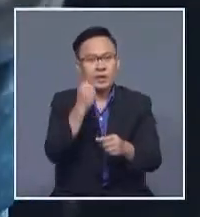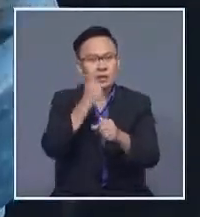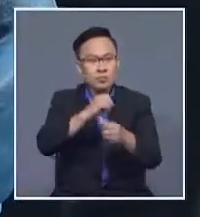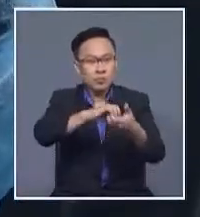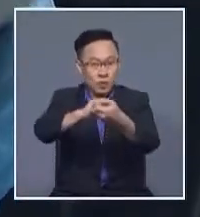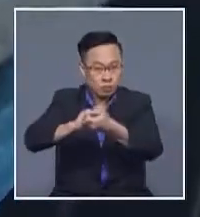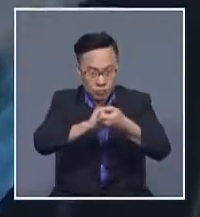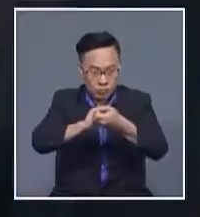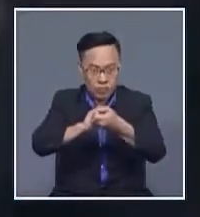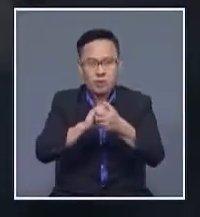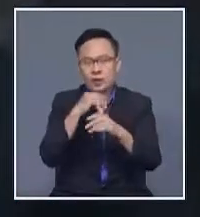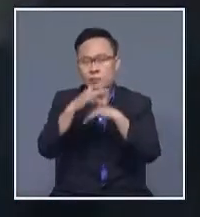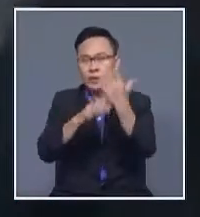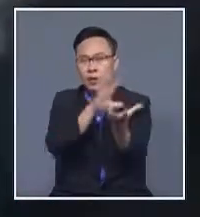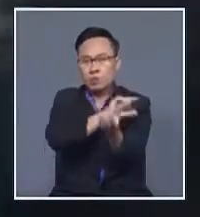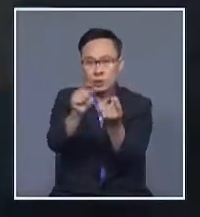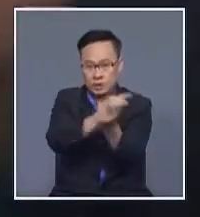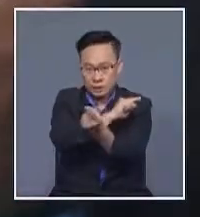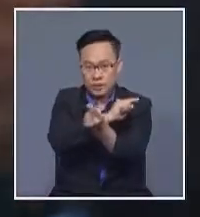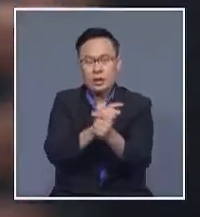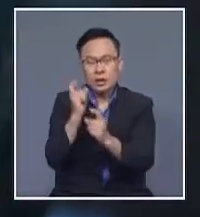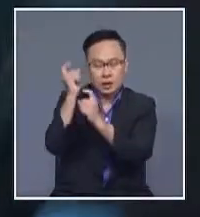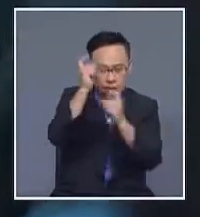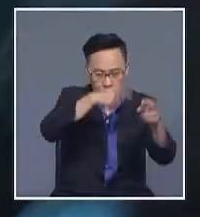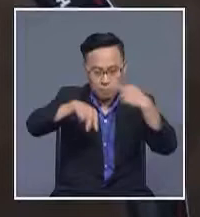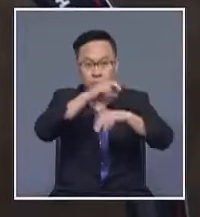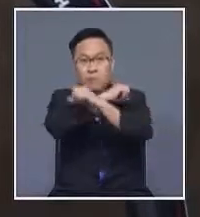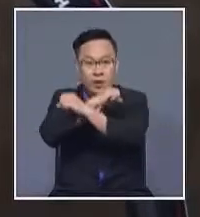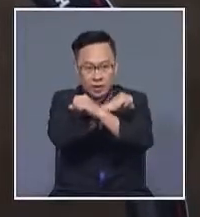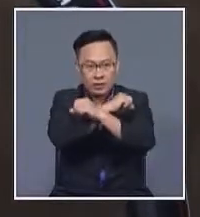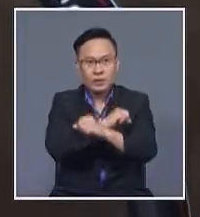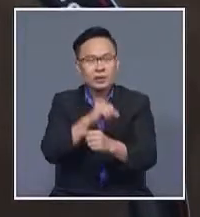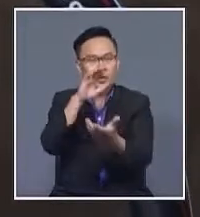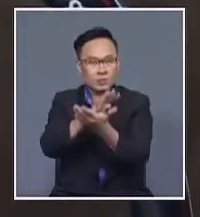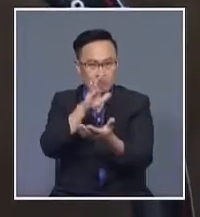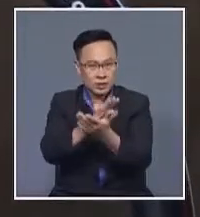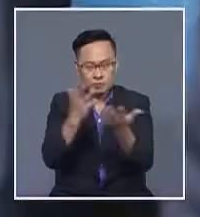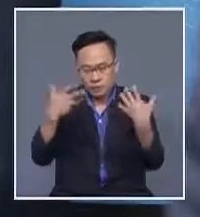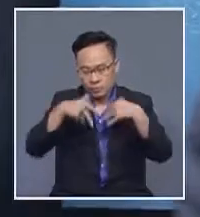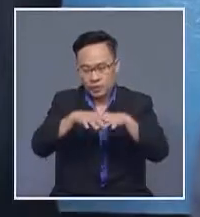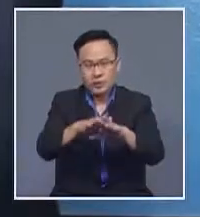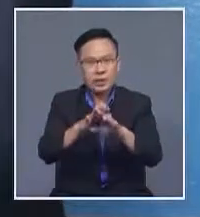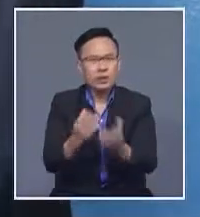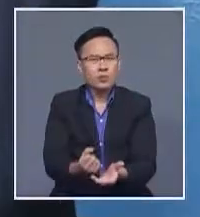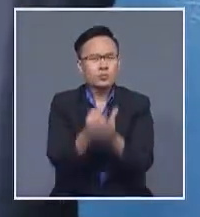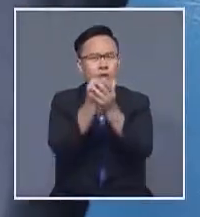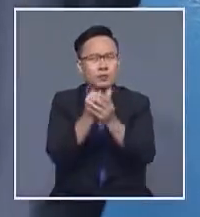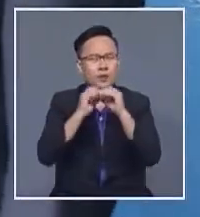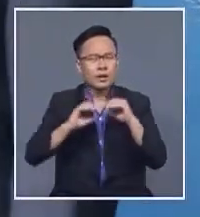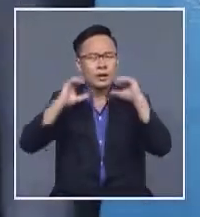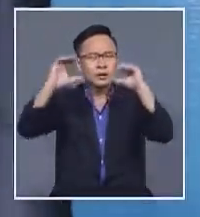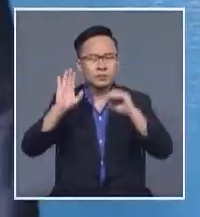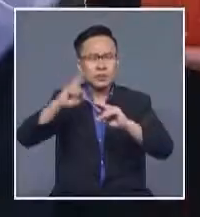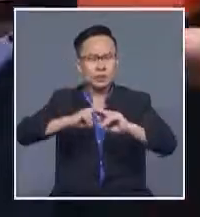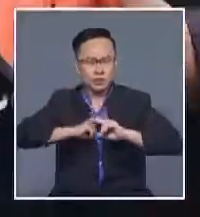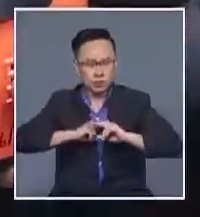ความร่วมมือการสร้างวัฒนธรรมความปลอดภัยสู่สถานศึกษาเพื่อประสานความร่วมมือระหว่างภาครัฐและภ